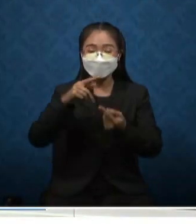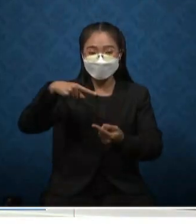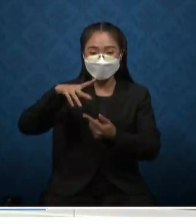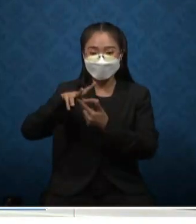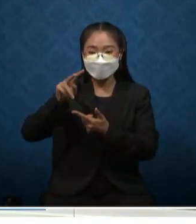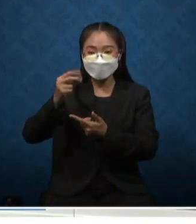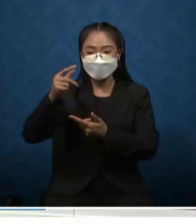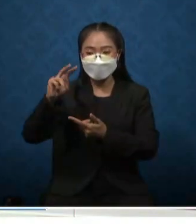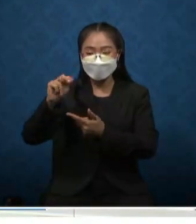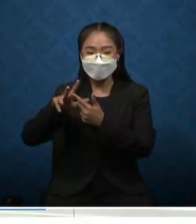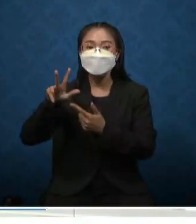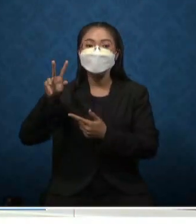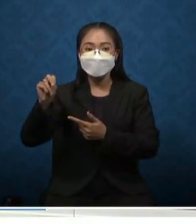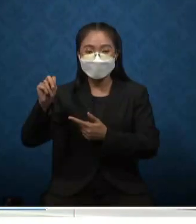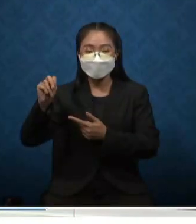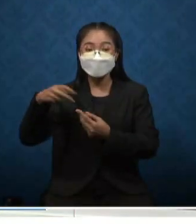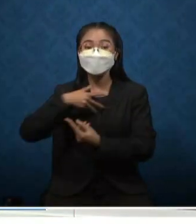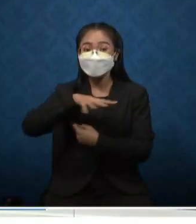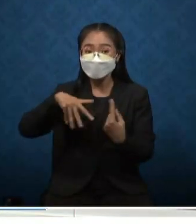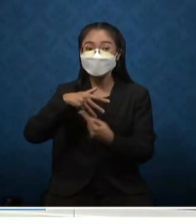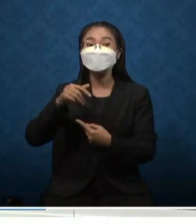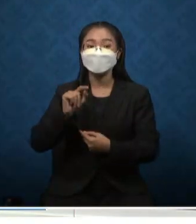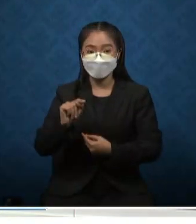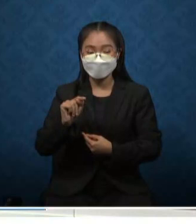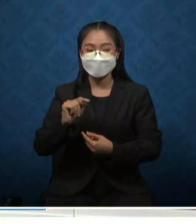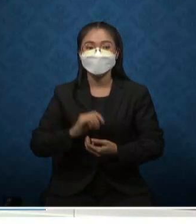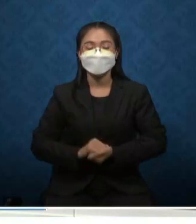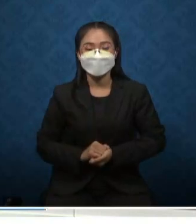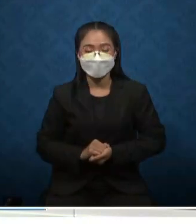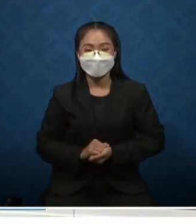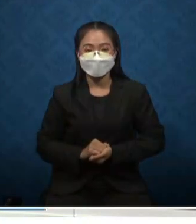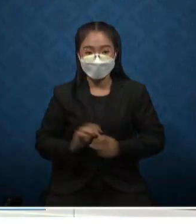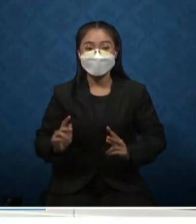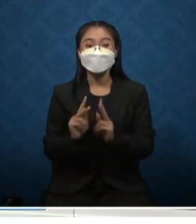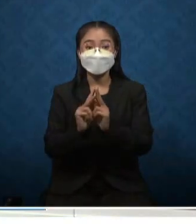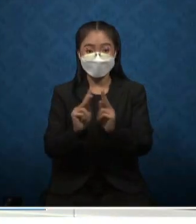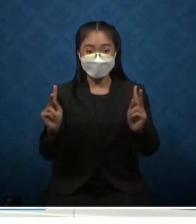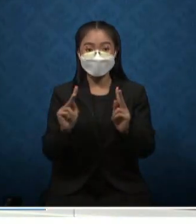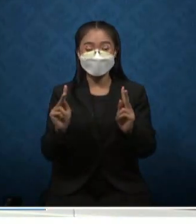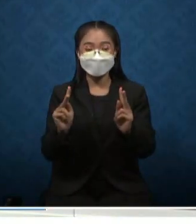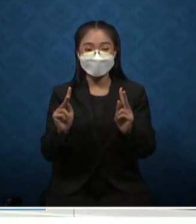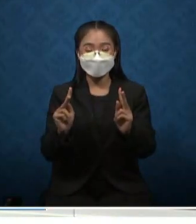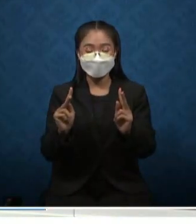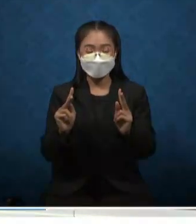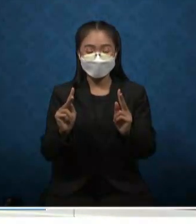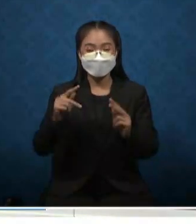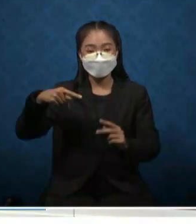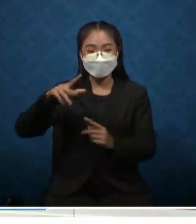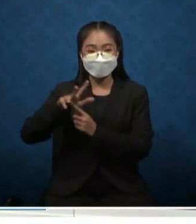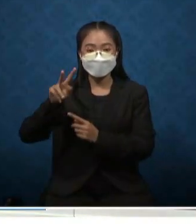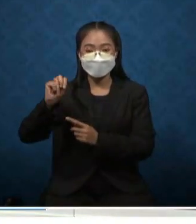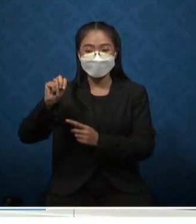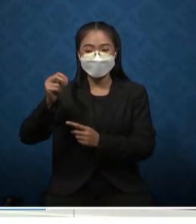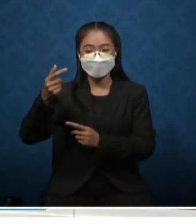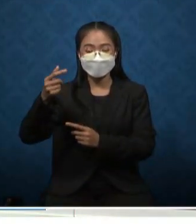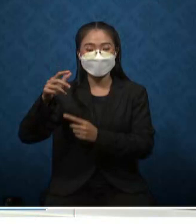อนุรักษ์พลังงานสืบเนื่องจากคณะกรรมาธิการการพลังงานวุฒิสภาได้มอบหมาย